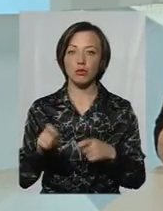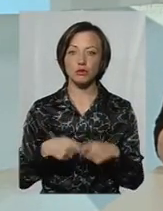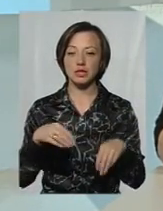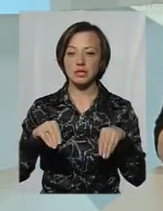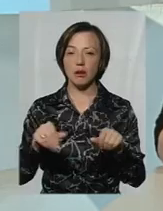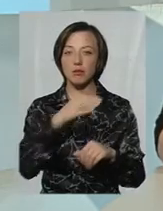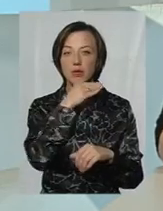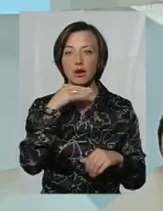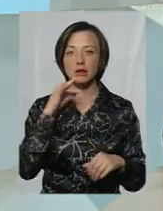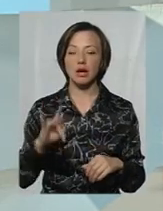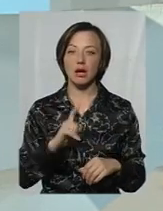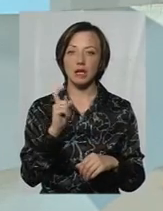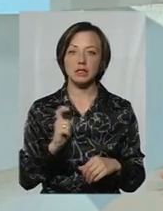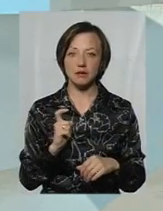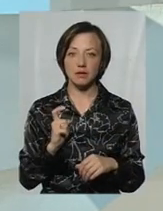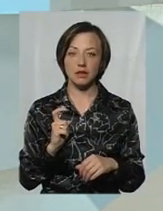вже багато разів